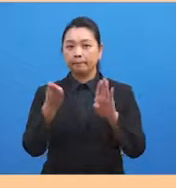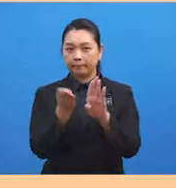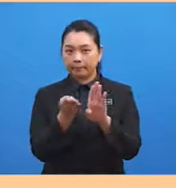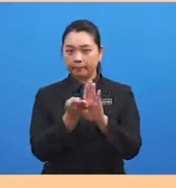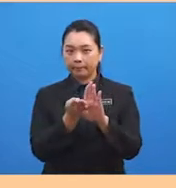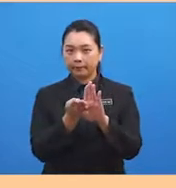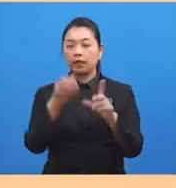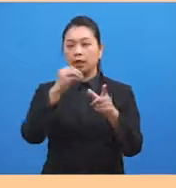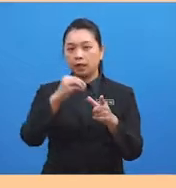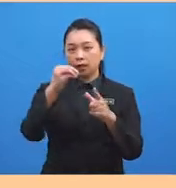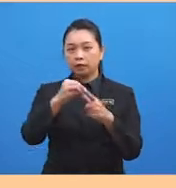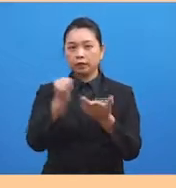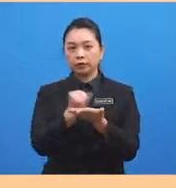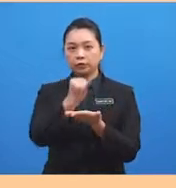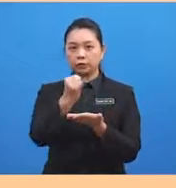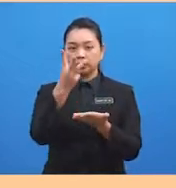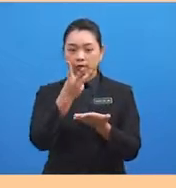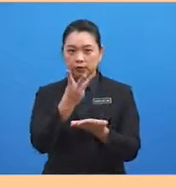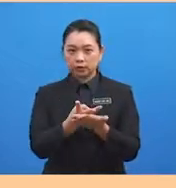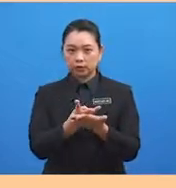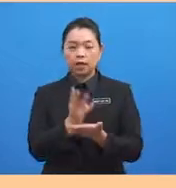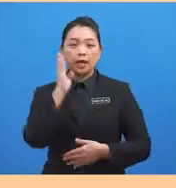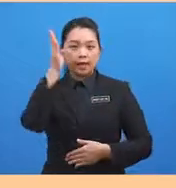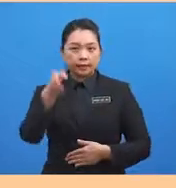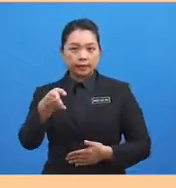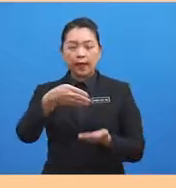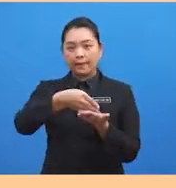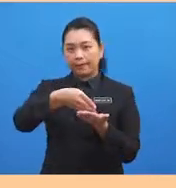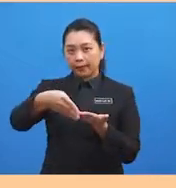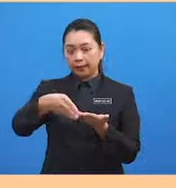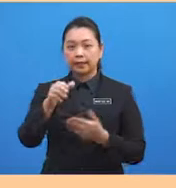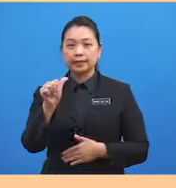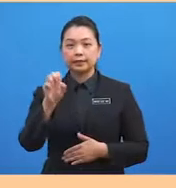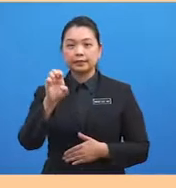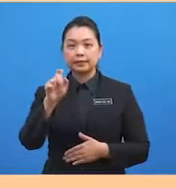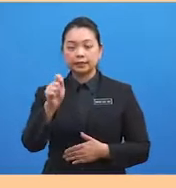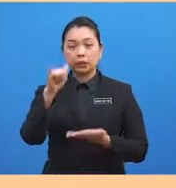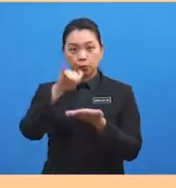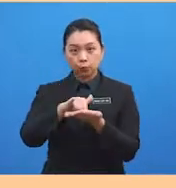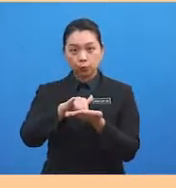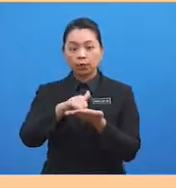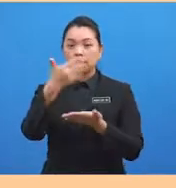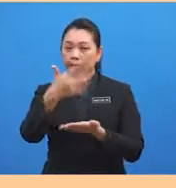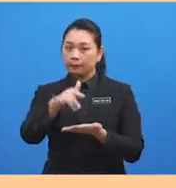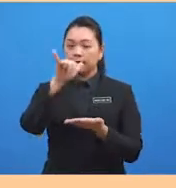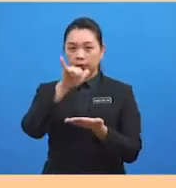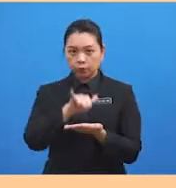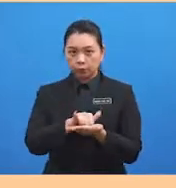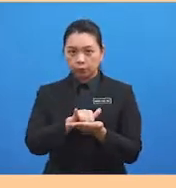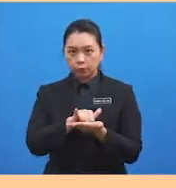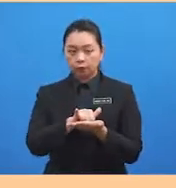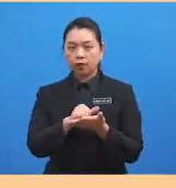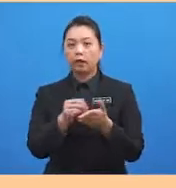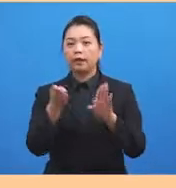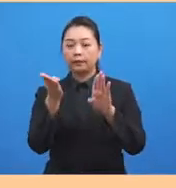atau institusi keuangan akan membeli aset tersebut. Kemudian, pihak